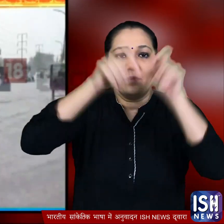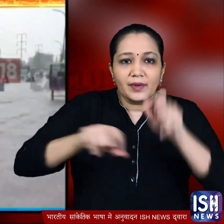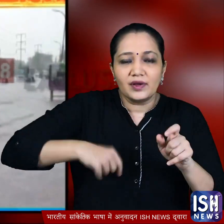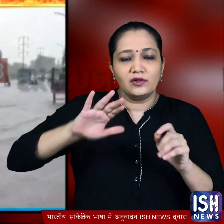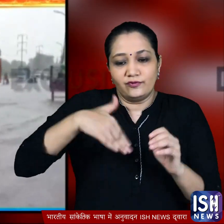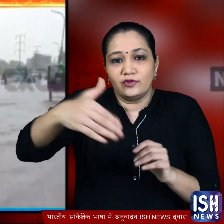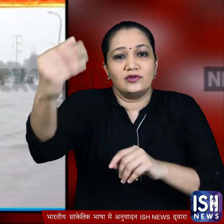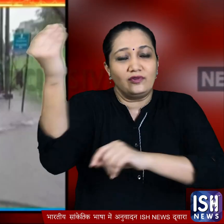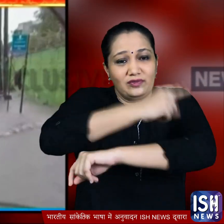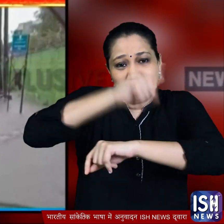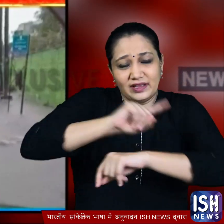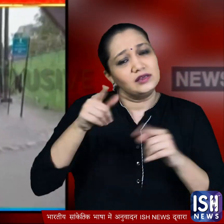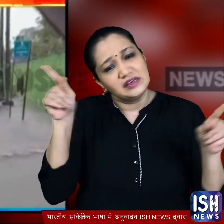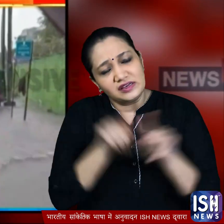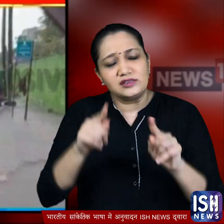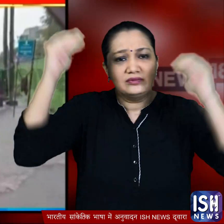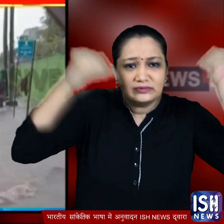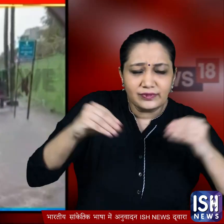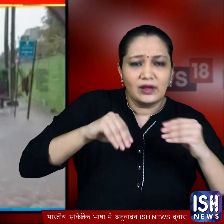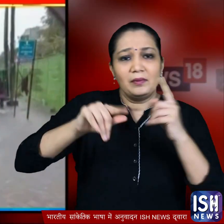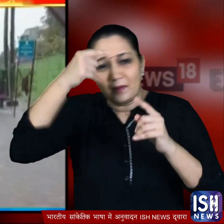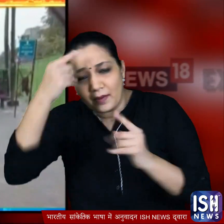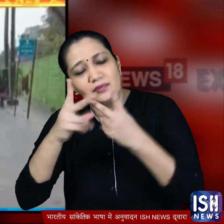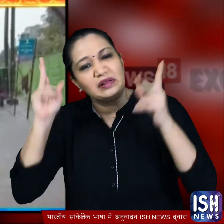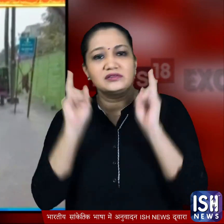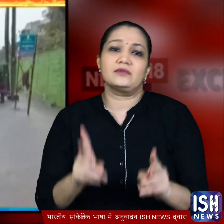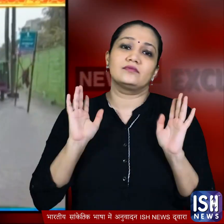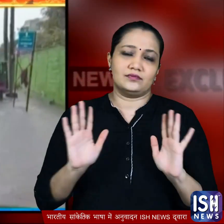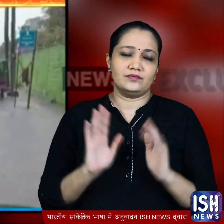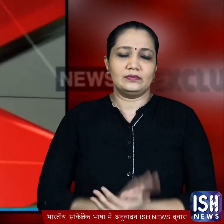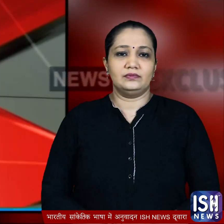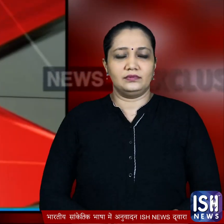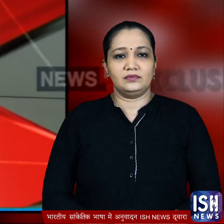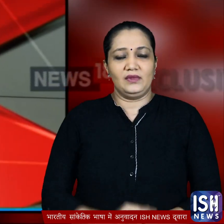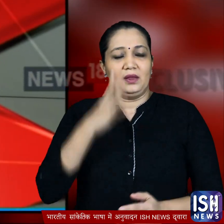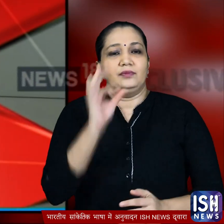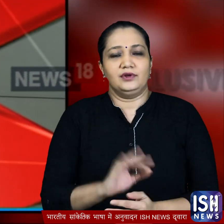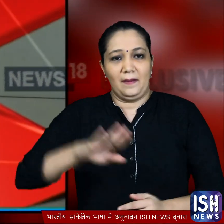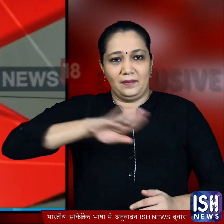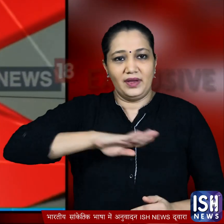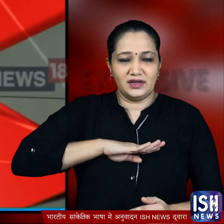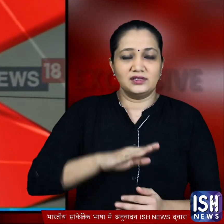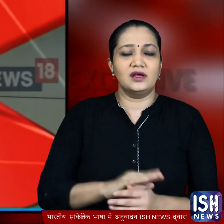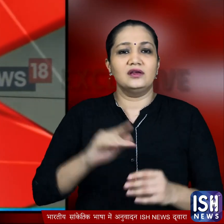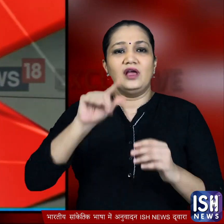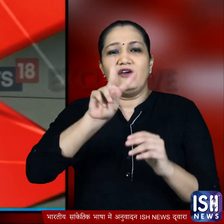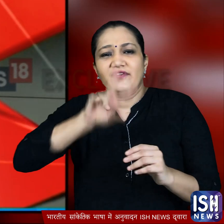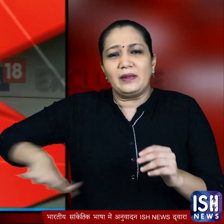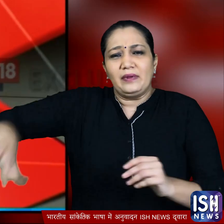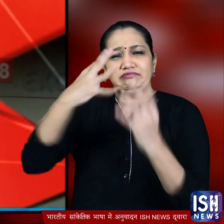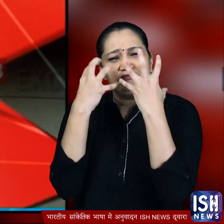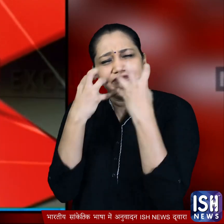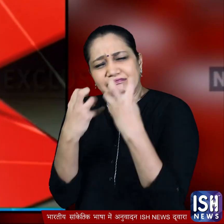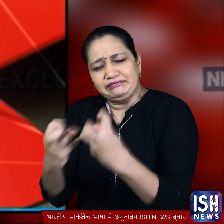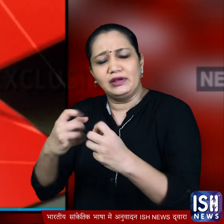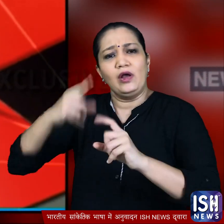लोगों को आने वाले कुछ और दिनों तक बारिश और उससे होने वाली मुश्किलों से जूझना पड़ सकता है। सौभाग्य की बात है कि महाराष्ट्र में विदर्भ का इलाका